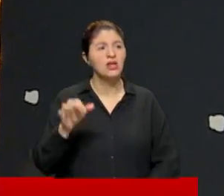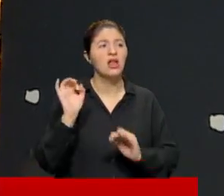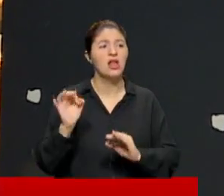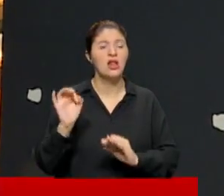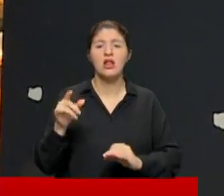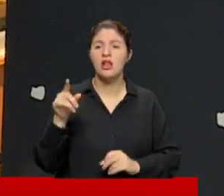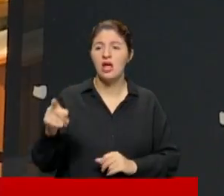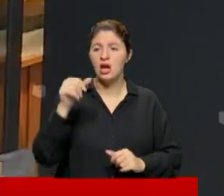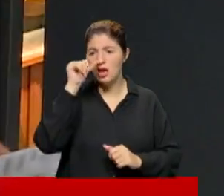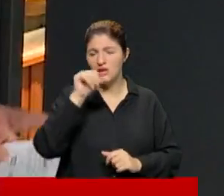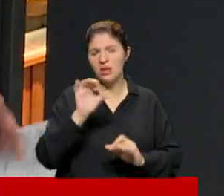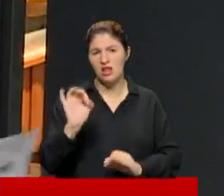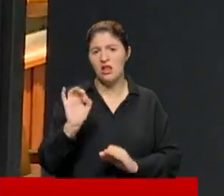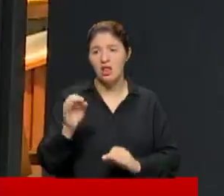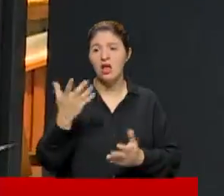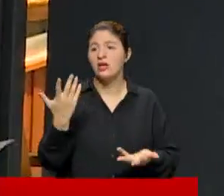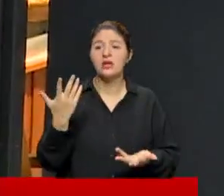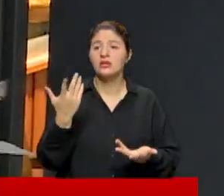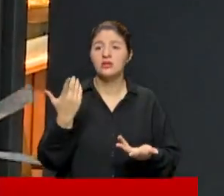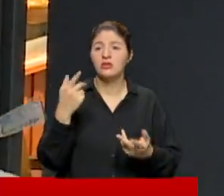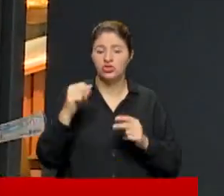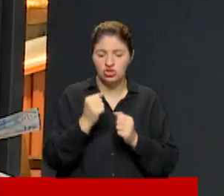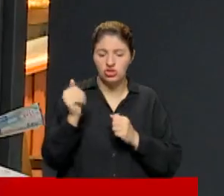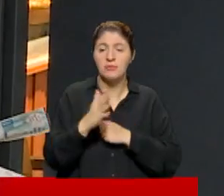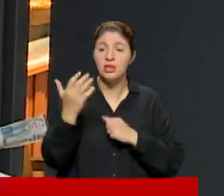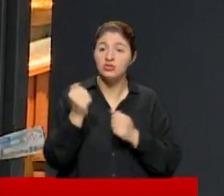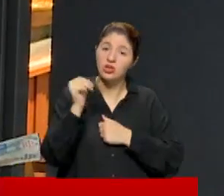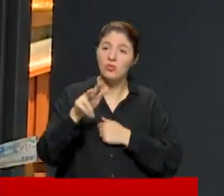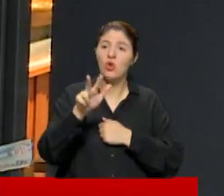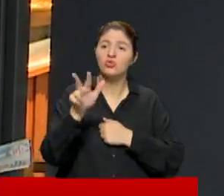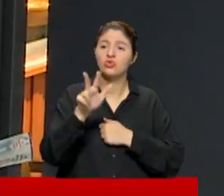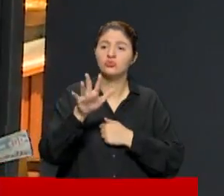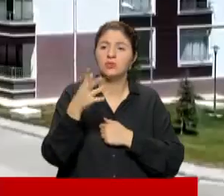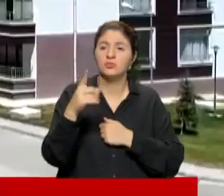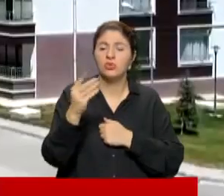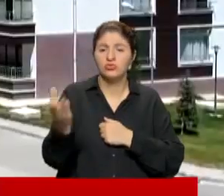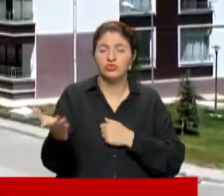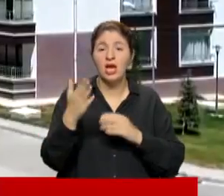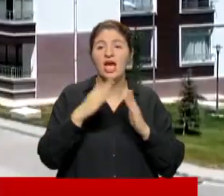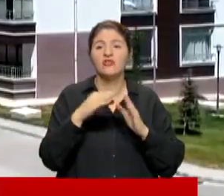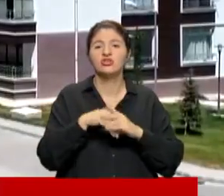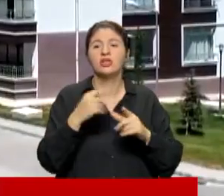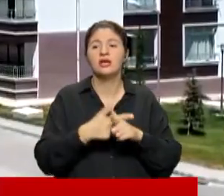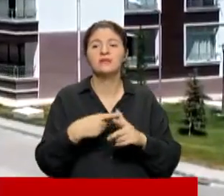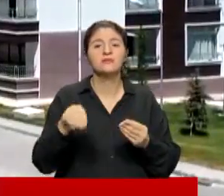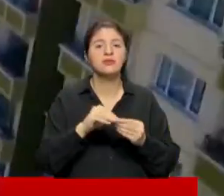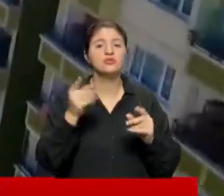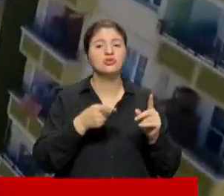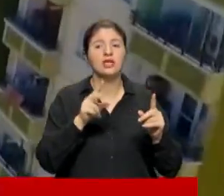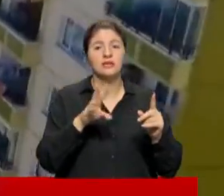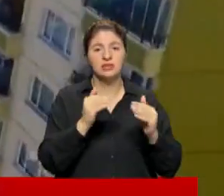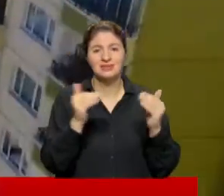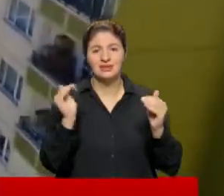kullandığım gazı kullanıyorum Daha kış gelmedi canım kış geldiği zaman bu 30 35'i de bulacak yani konutlarda kira zammına %